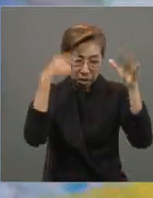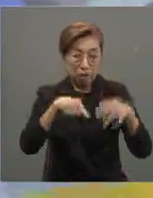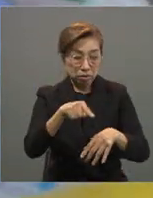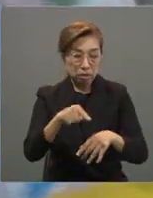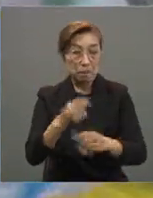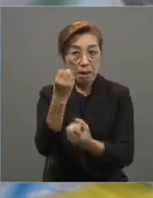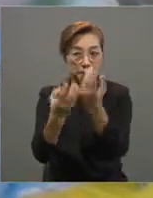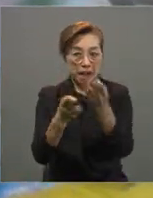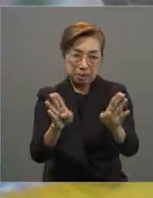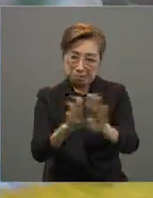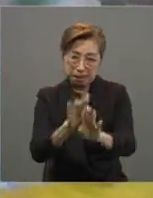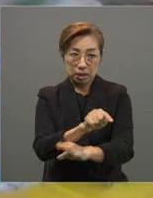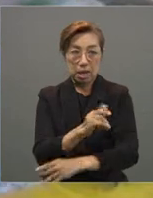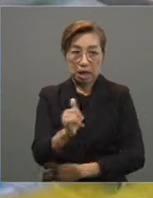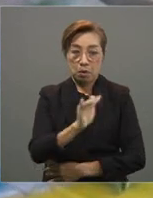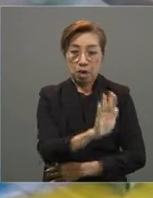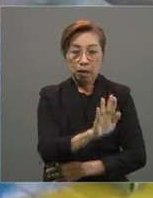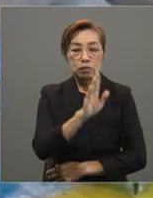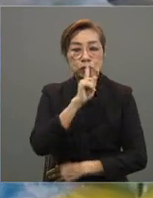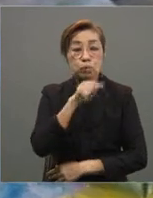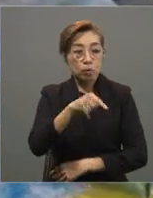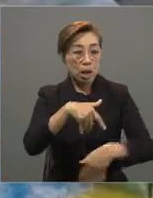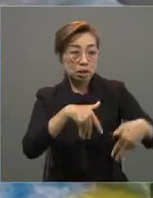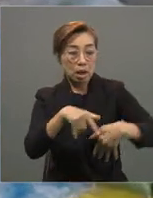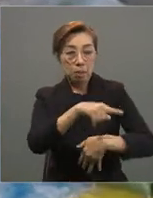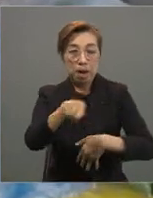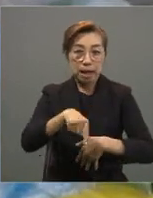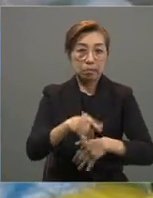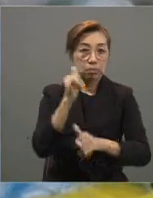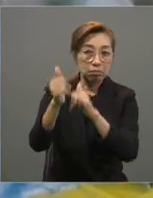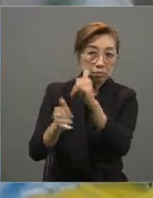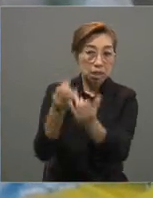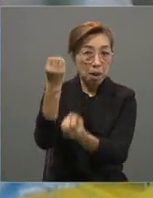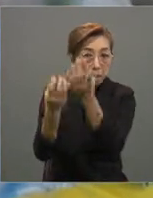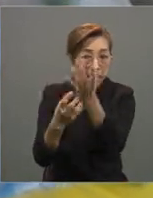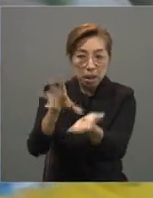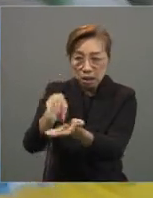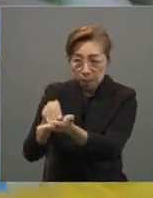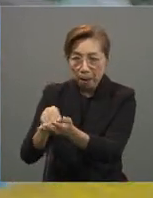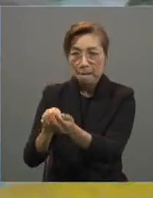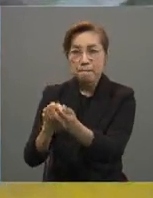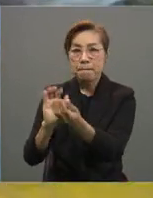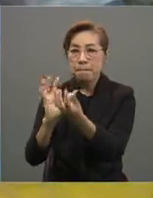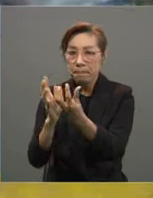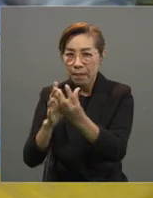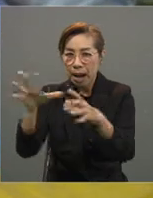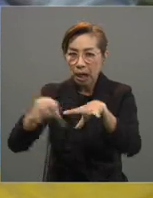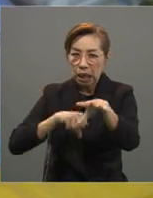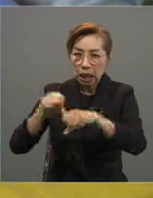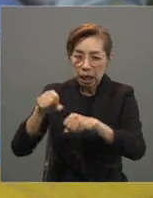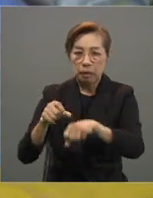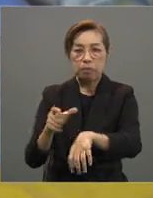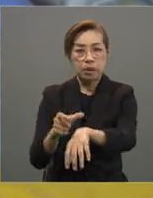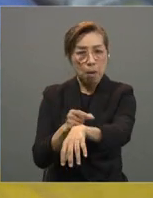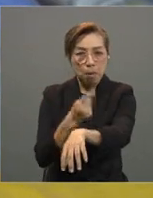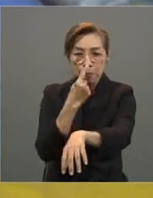เนาะปิดป่าเนี่ยกรณีที่จะมีชาวบ้านนะค่ะเปิ่นจะเข้าไปหาของป่าเนาะจะเป็นผักหวานจะเป็นไข่หมดแดงกเ๋จะ